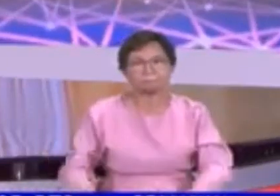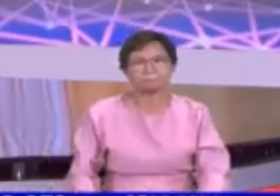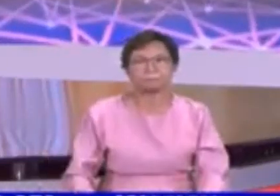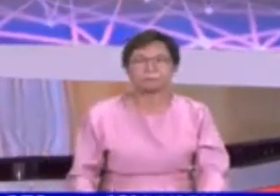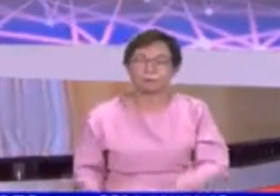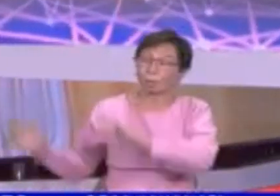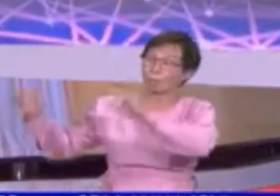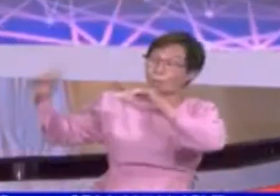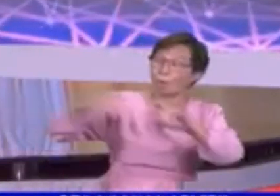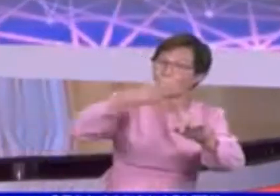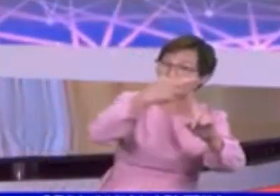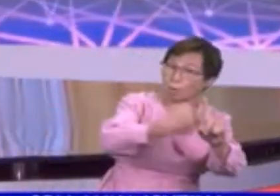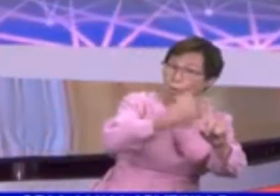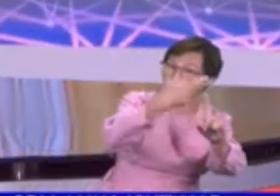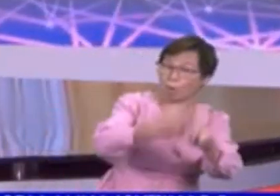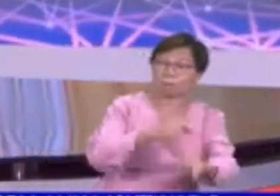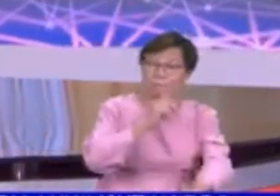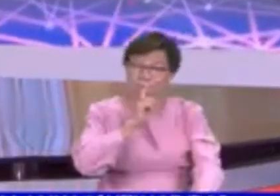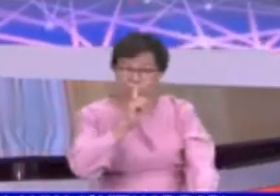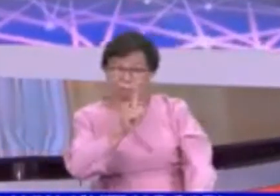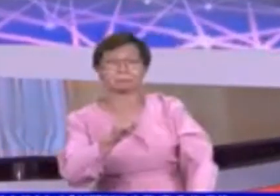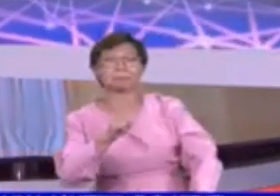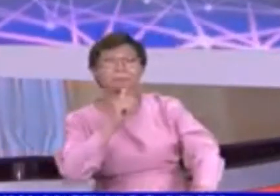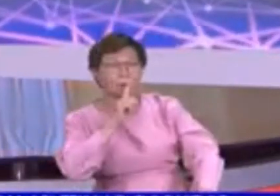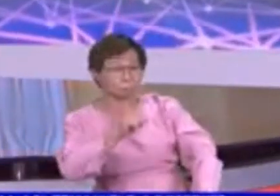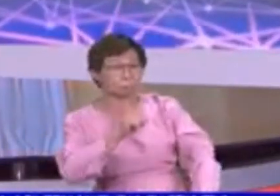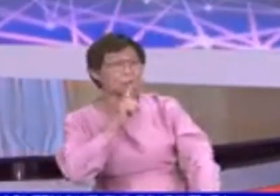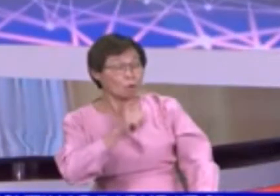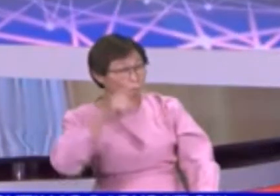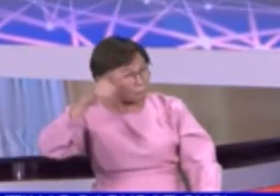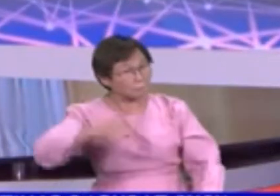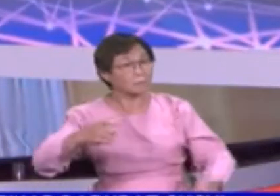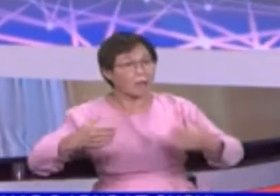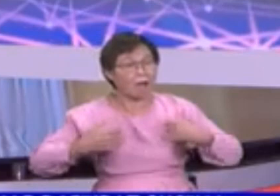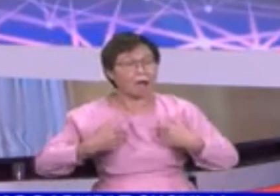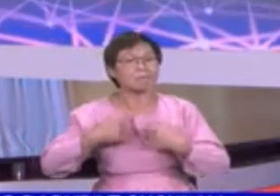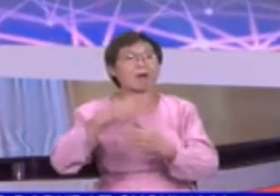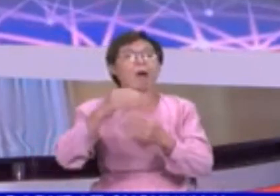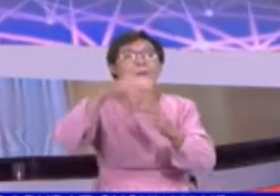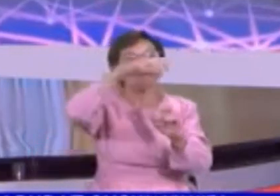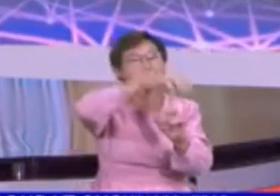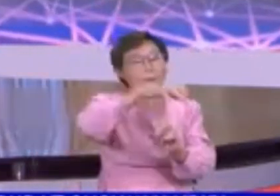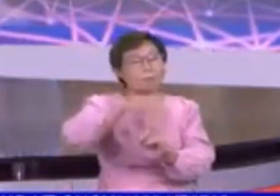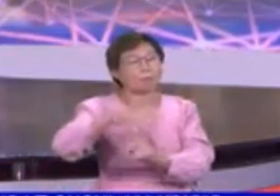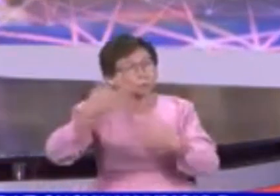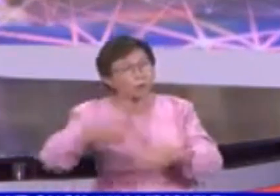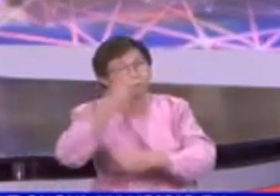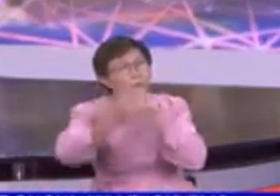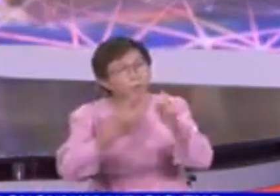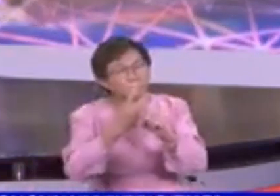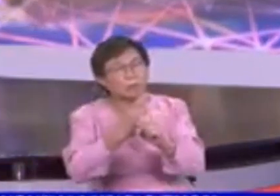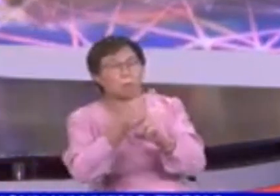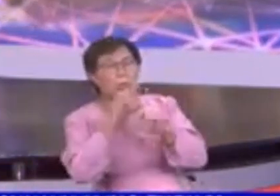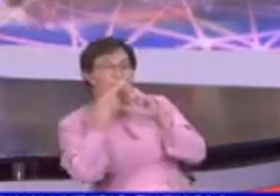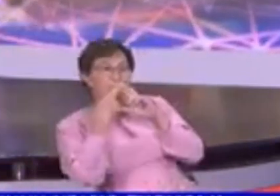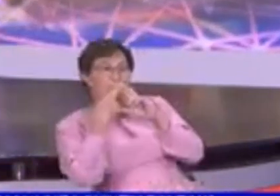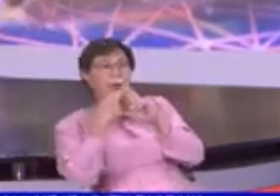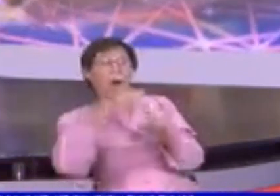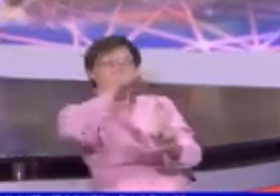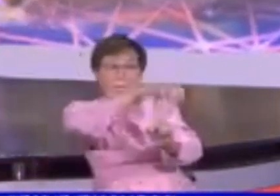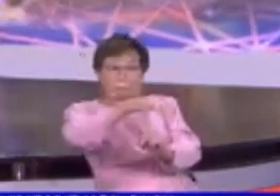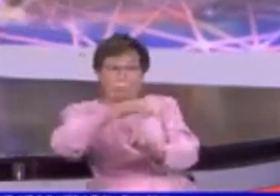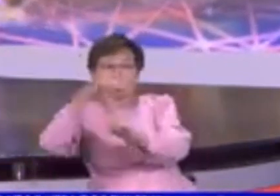Baik, kehadiran bulan Ramadan pastinya tidak lengkap tanpa bazar. Setelah 2 tahun menyepi, kini bazar Ramadan mengembalikan